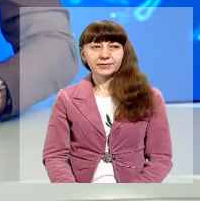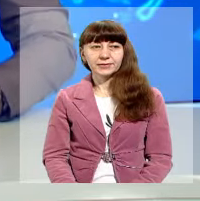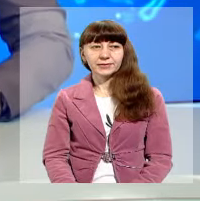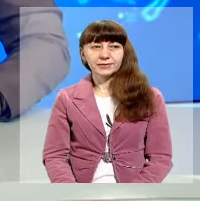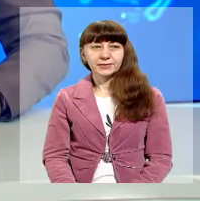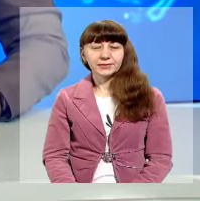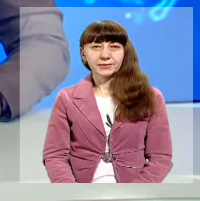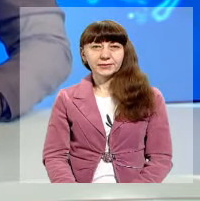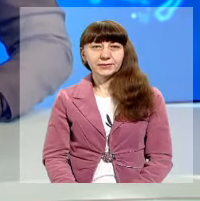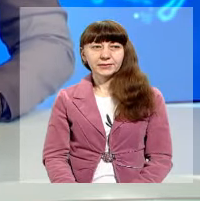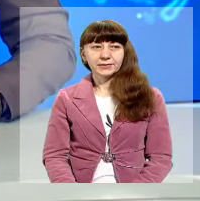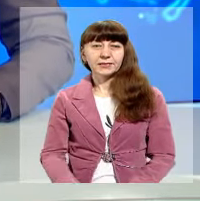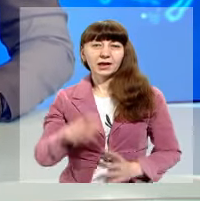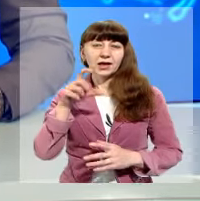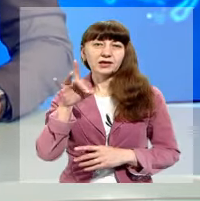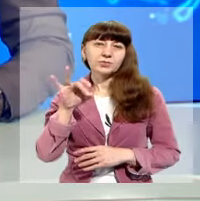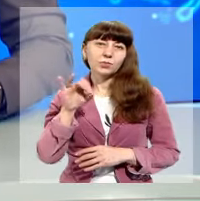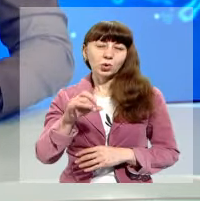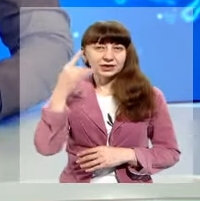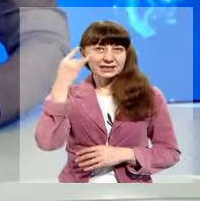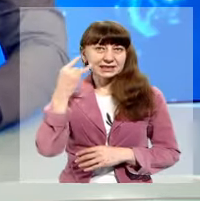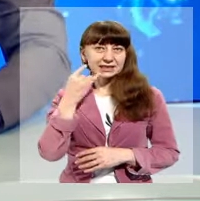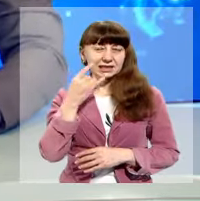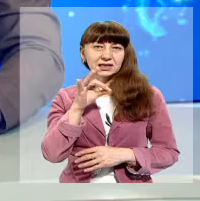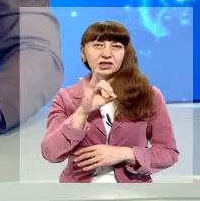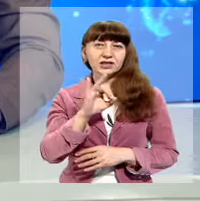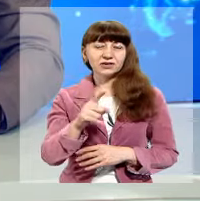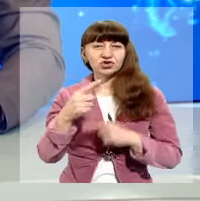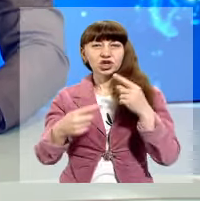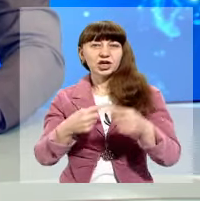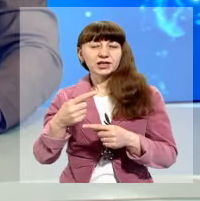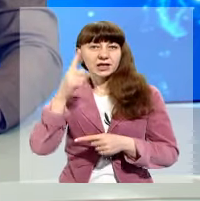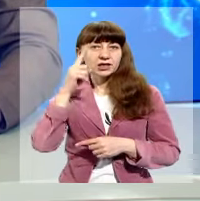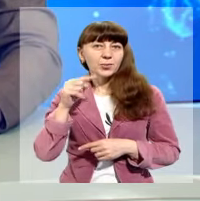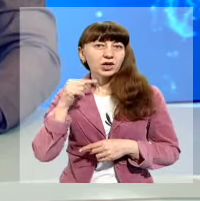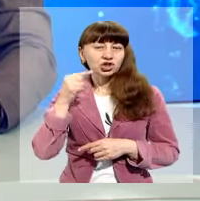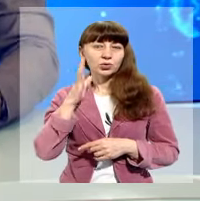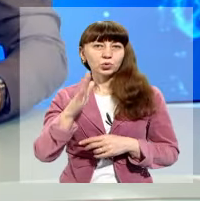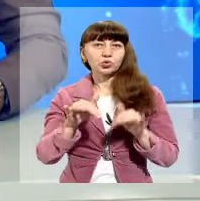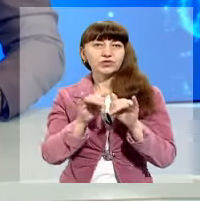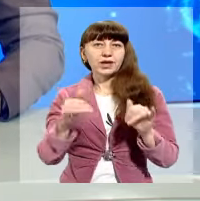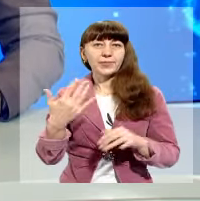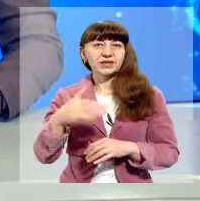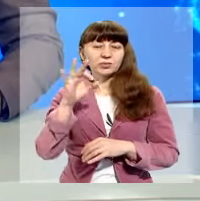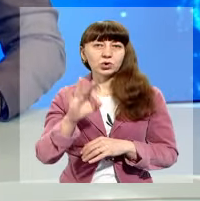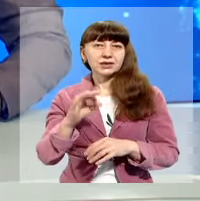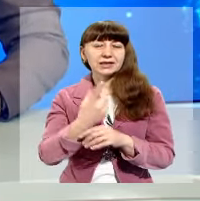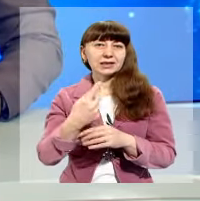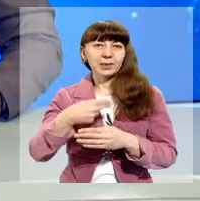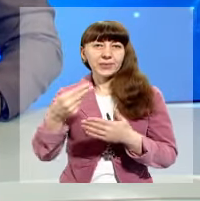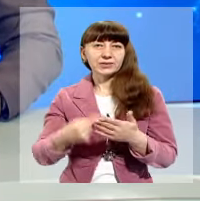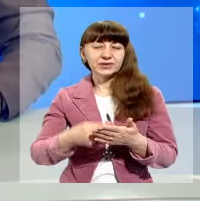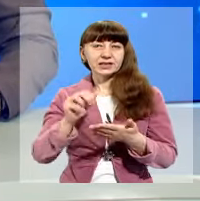Қазақ мұнайының экспорты 50%-ға артады. Мемлекет басшысы Қасым-Жомарт Тоқаевтың Бакуге жасаған мемлекеттік сапары кезінде